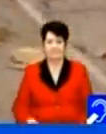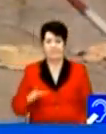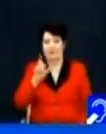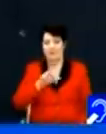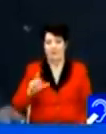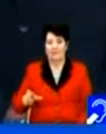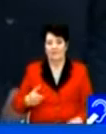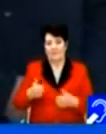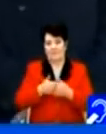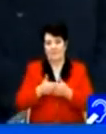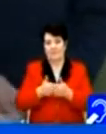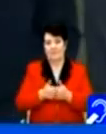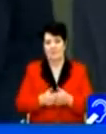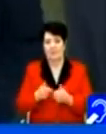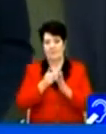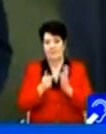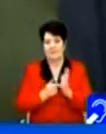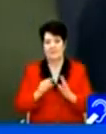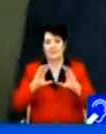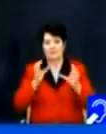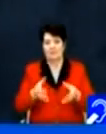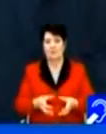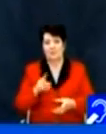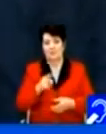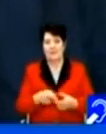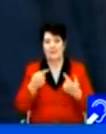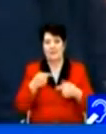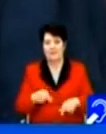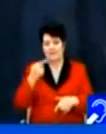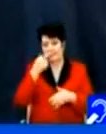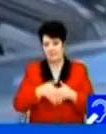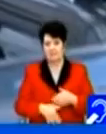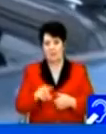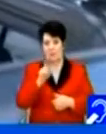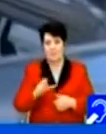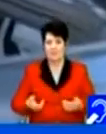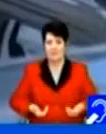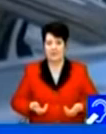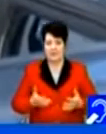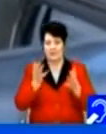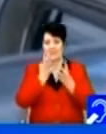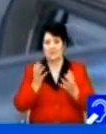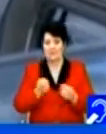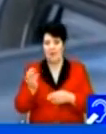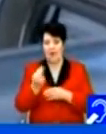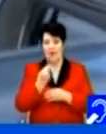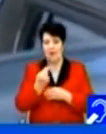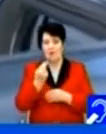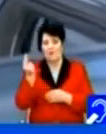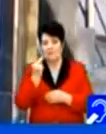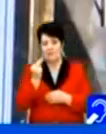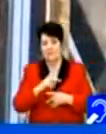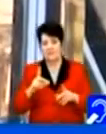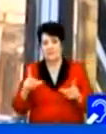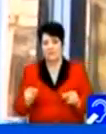sunt lângă noi. Împărțim aceeași lume, dar ei o percep diferit. Sunt oameni care trăiesc în întuneric, dar care au învățat să-și coloreze